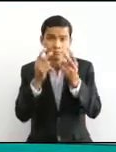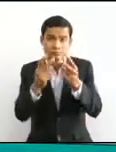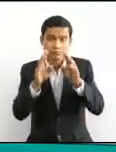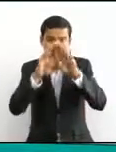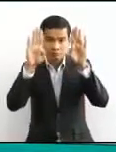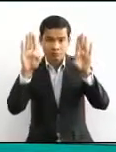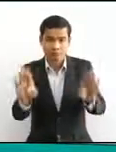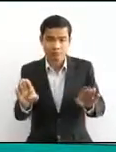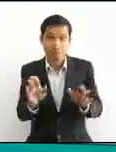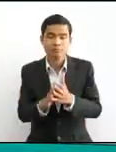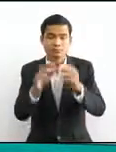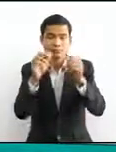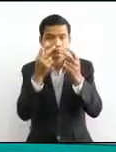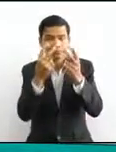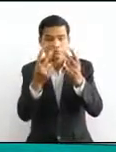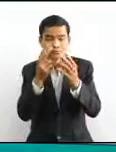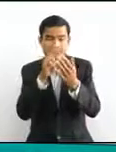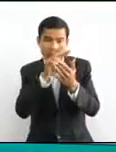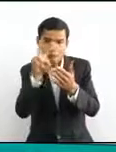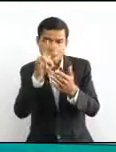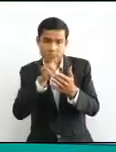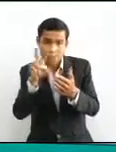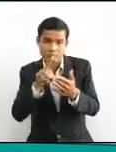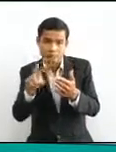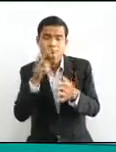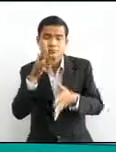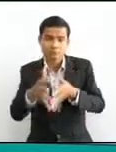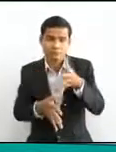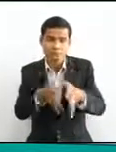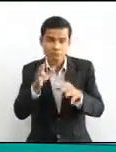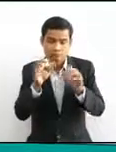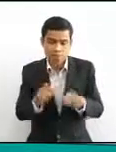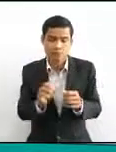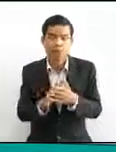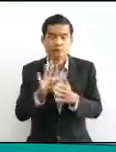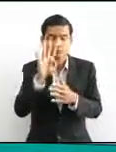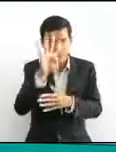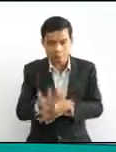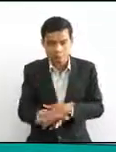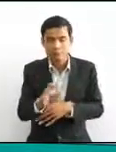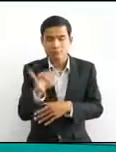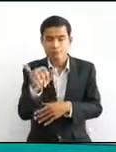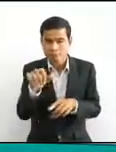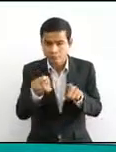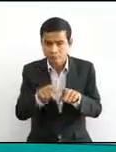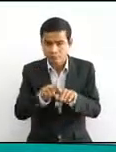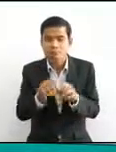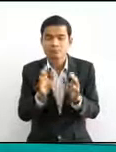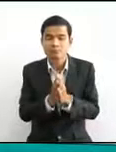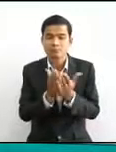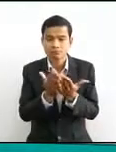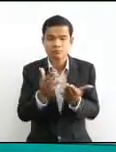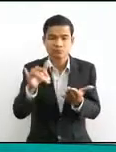chiêng chim mui nè kêu nè lực đá đá khiên cha cứ nè kêu miên tà ráng cứ đôi nước năng sụp hơi chim mui rồi bao dương đài